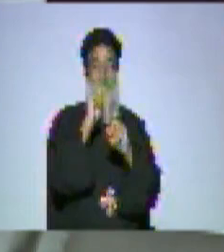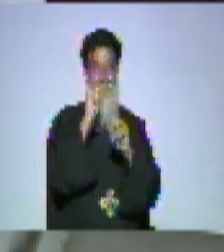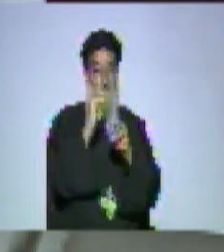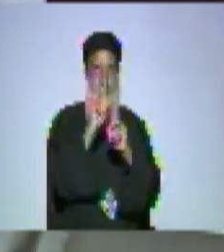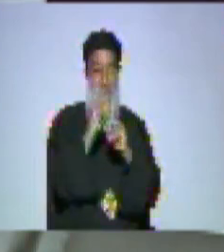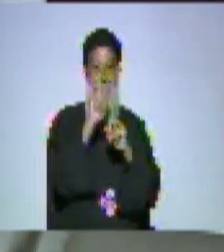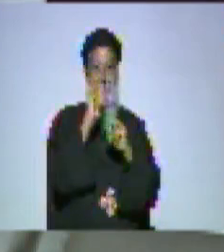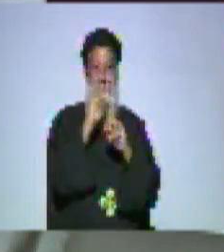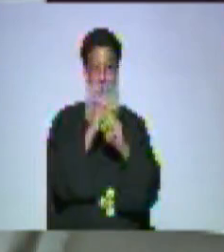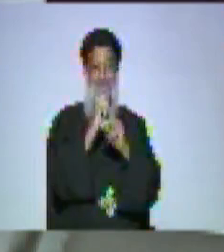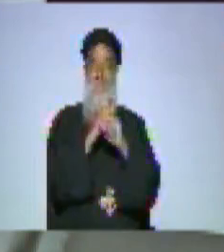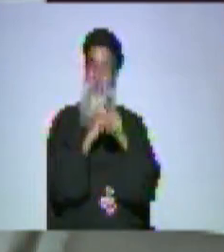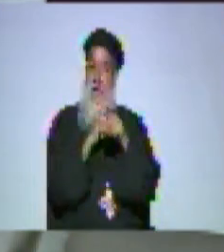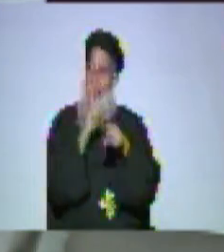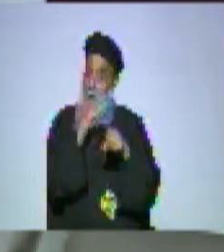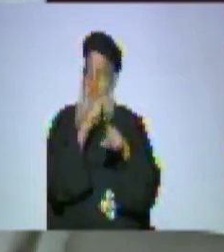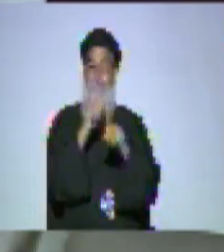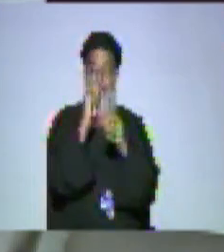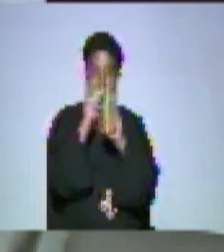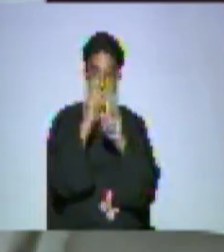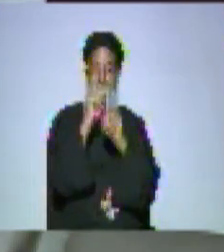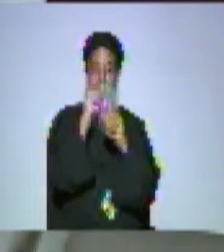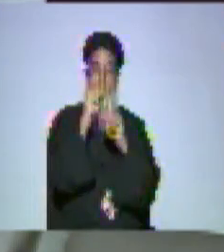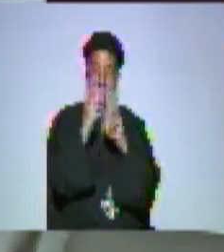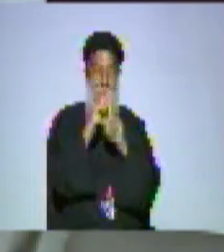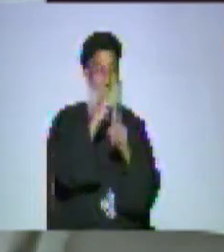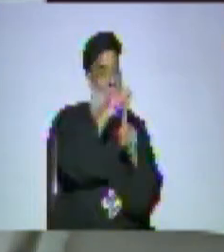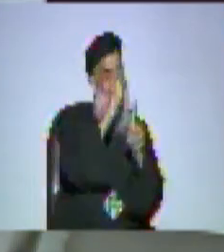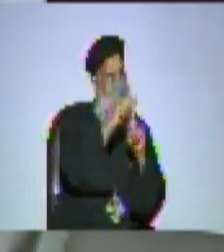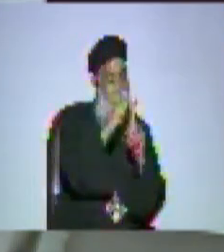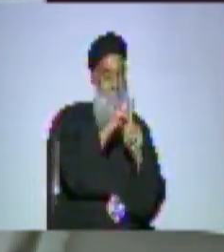قدامه يعني لكن كان